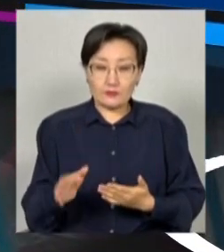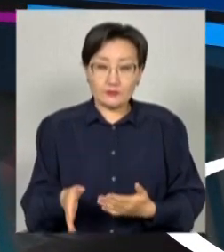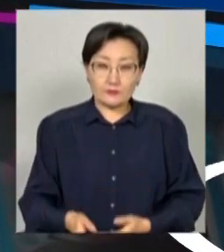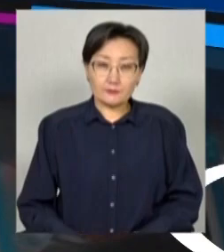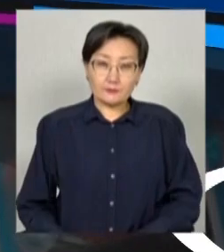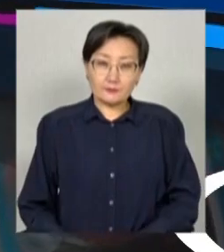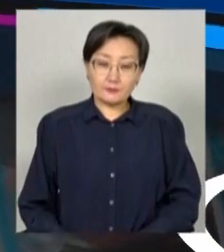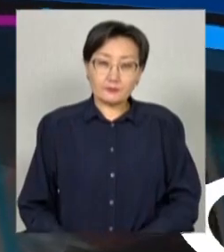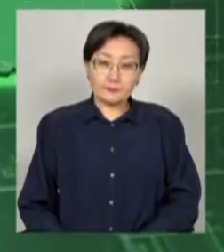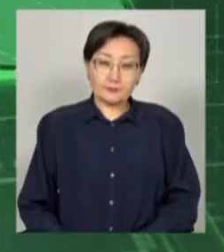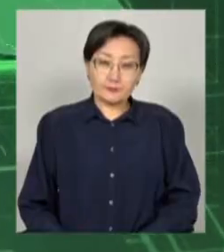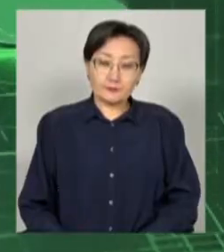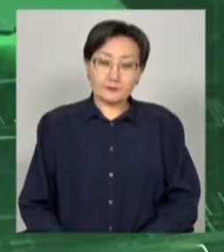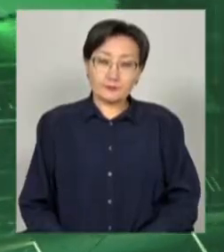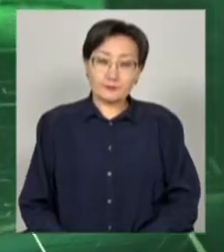көретіндеріңіз.